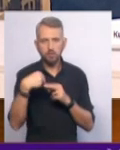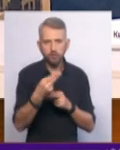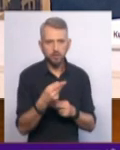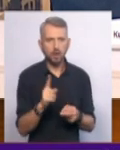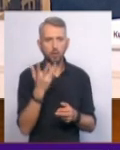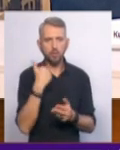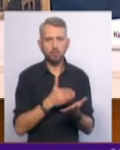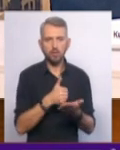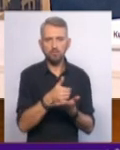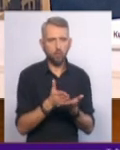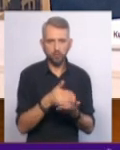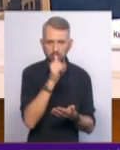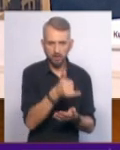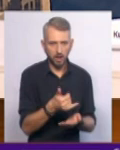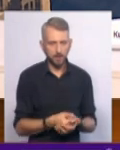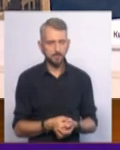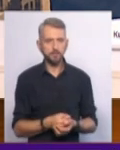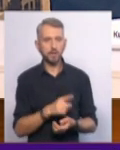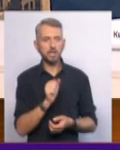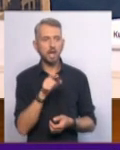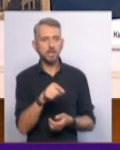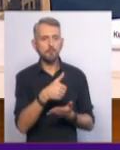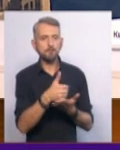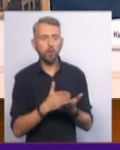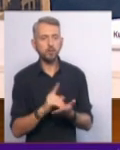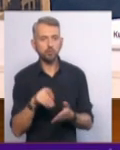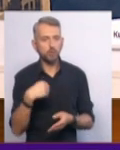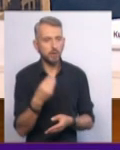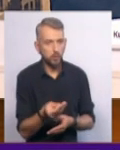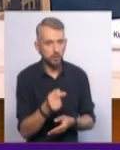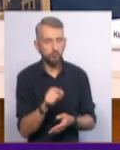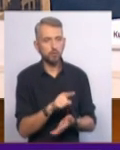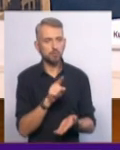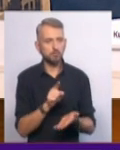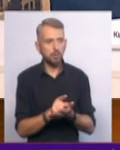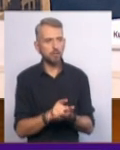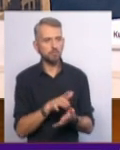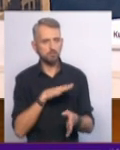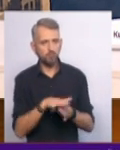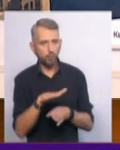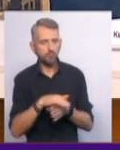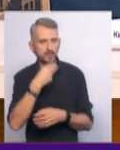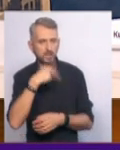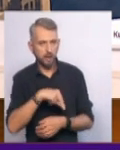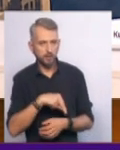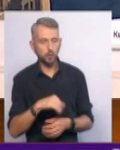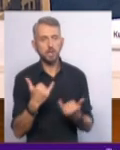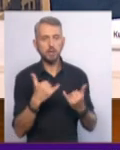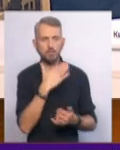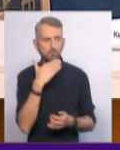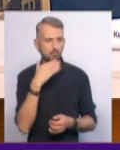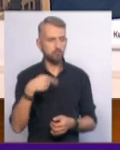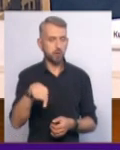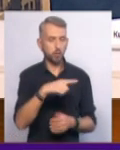ненадані послуги. За ті послуги, які надаються, вони мають якісно виконуватись. І зараз по багатьох